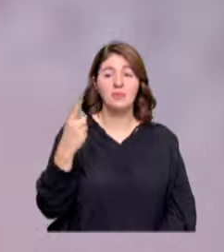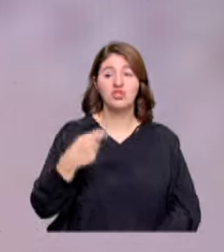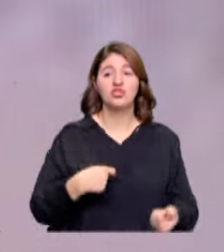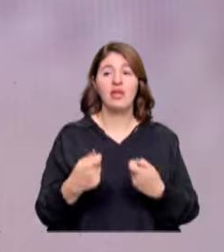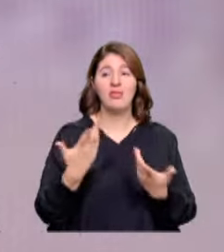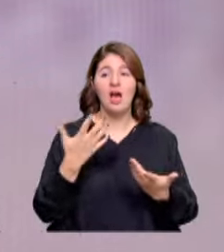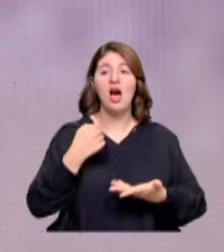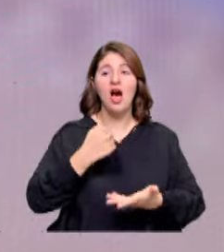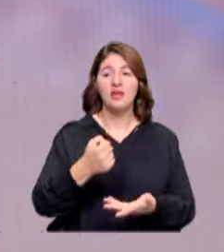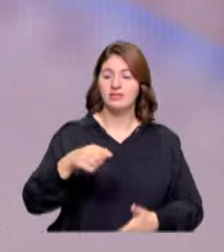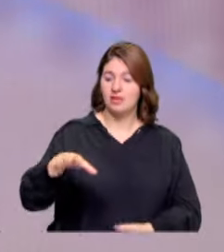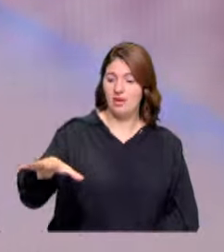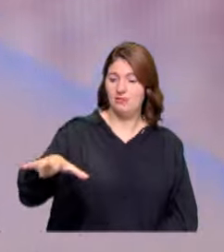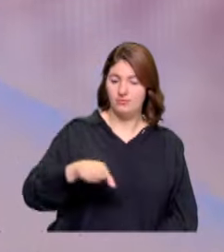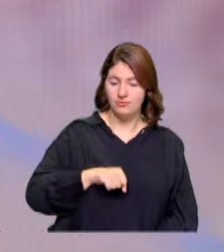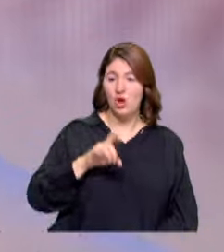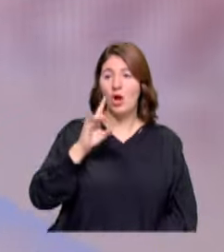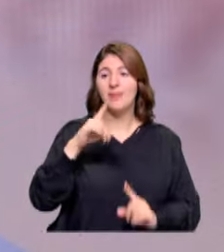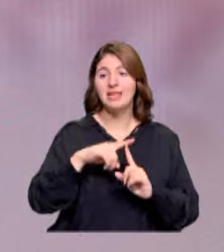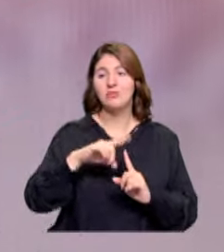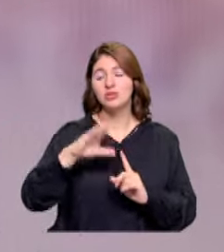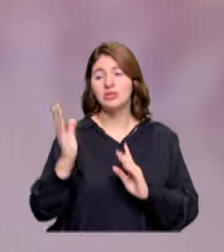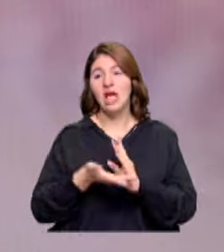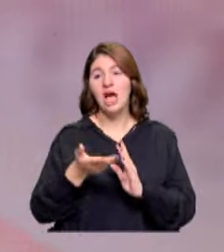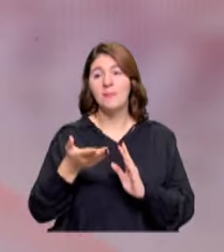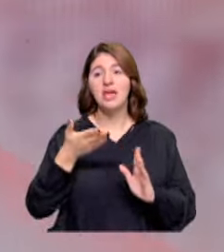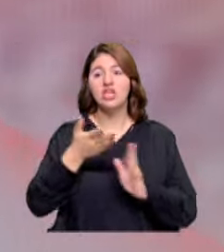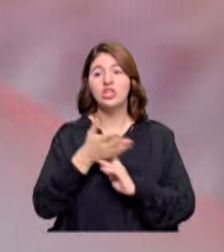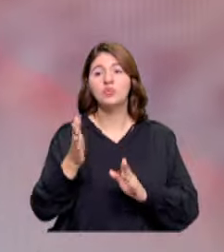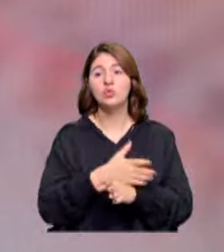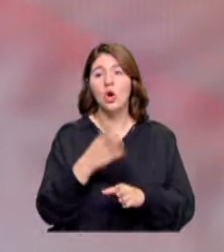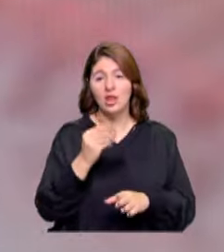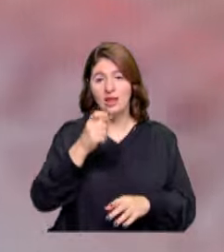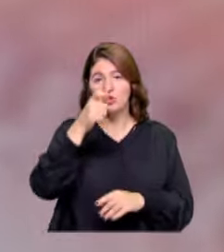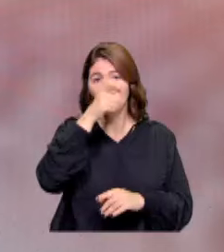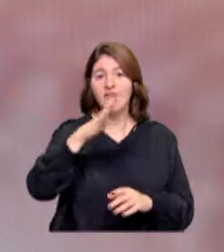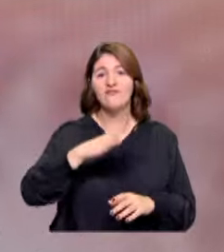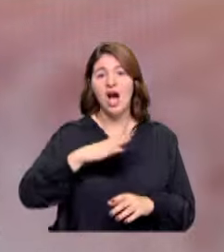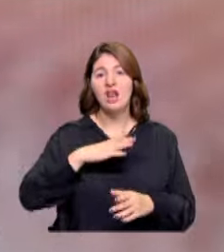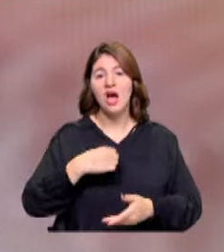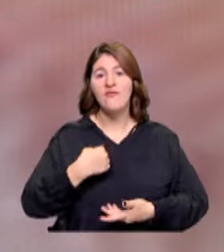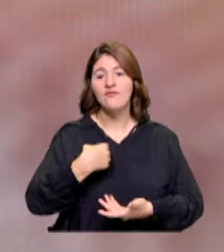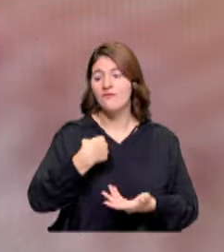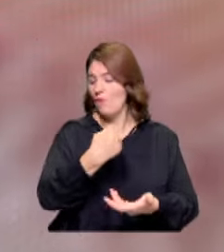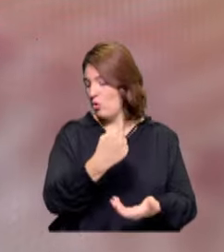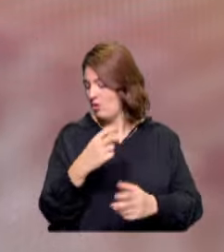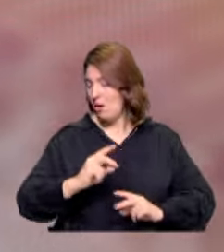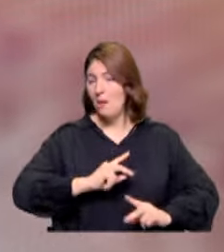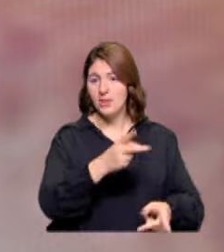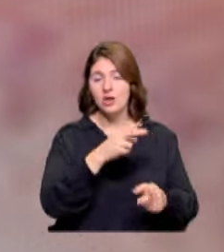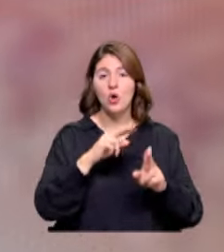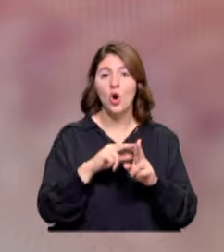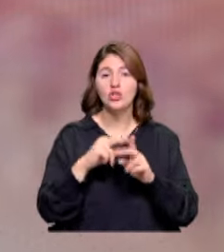daha hazineden alınarak 15 Temmuz darbe girişiminin ürünü olan Türkiye Varlık Fonu'na devredildi. Koza